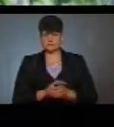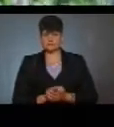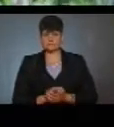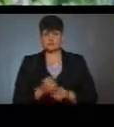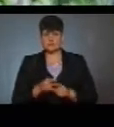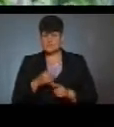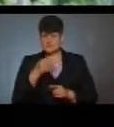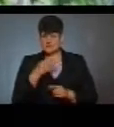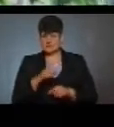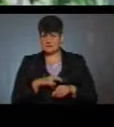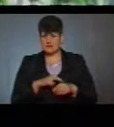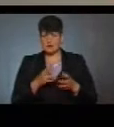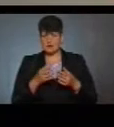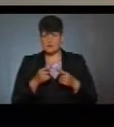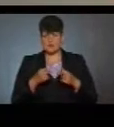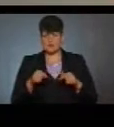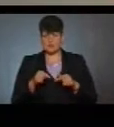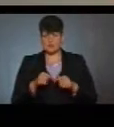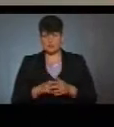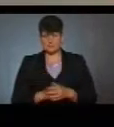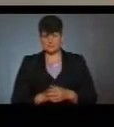приймального відділення Галина Варзер.